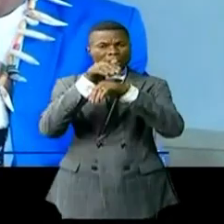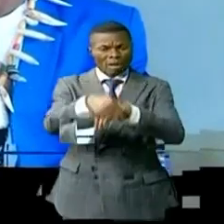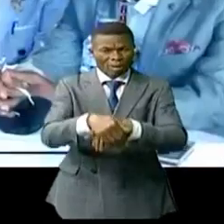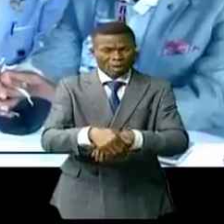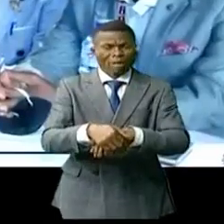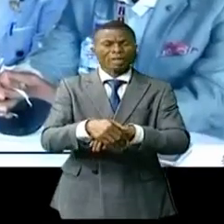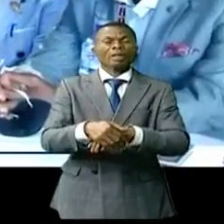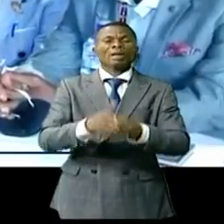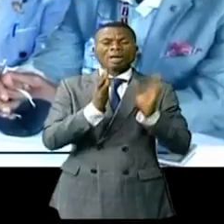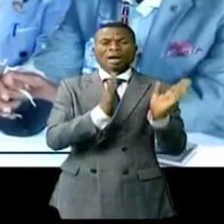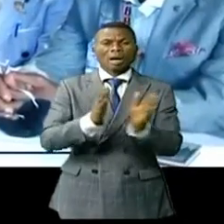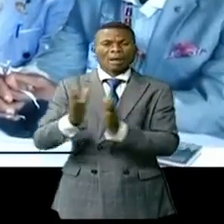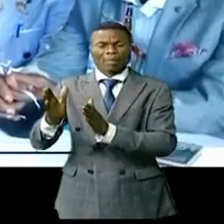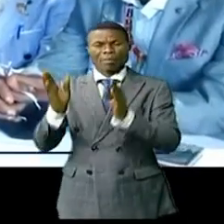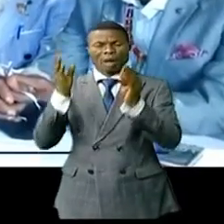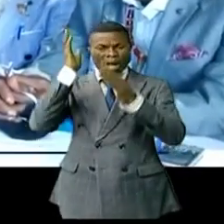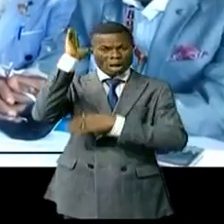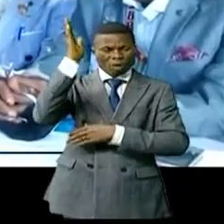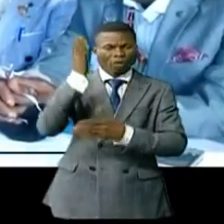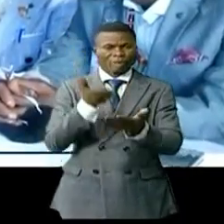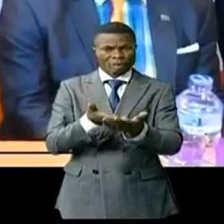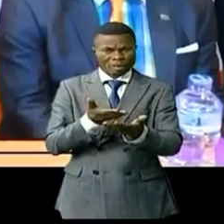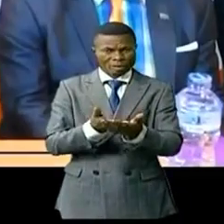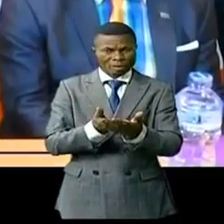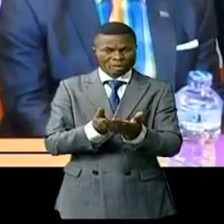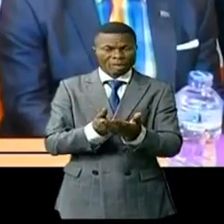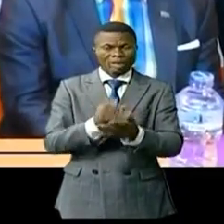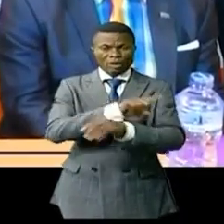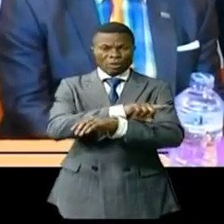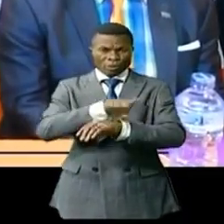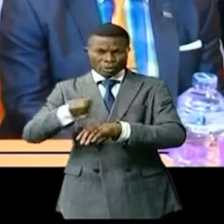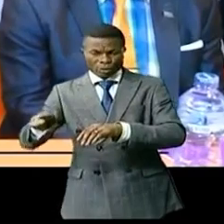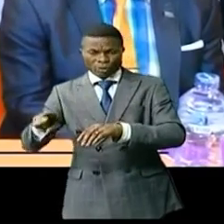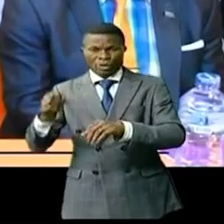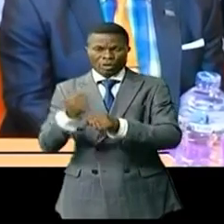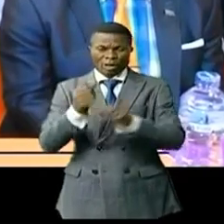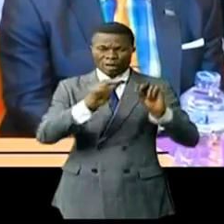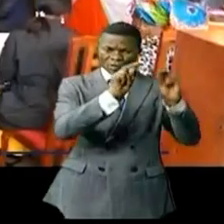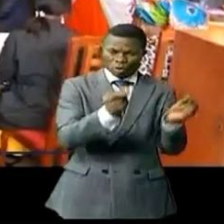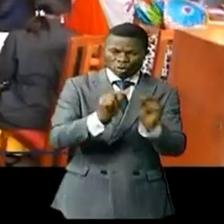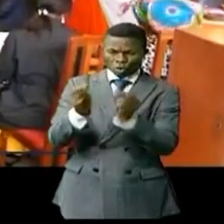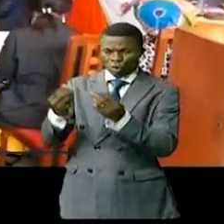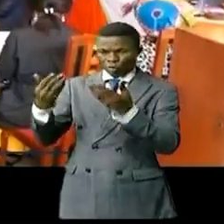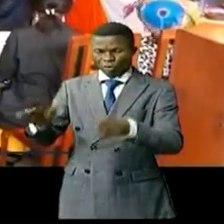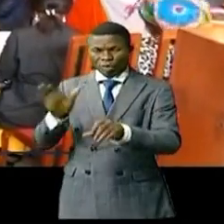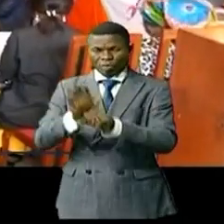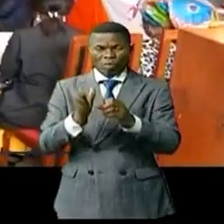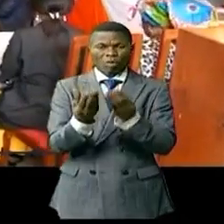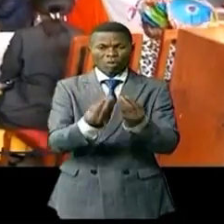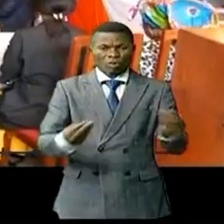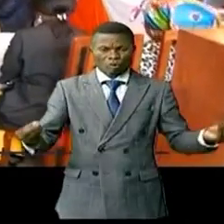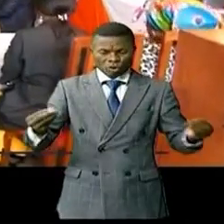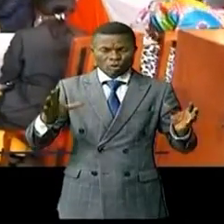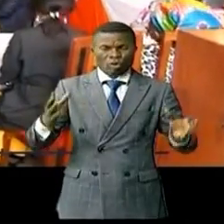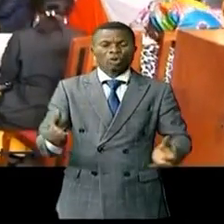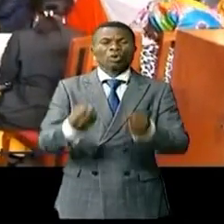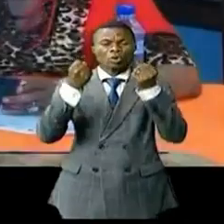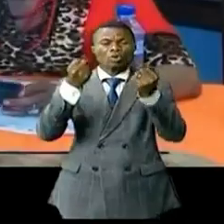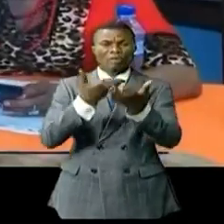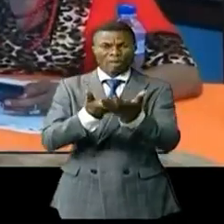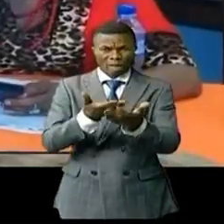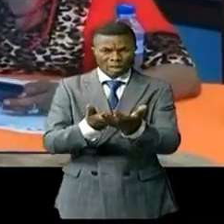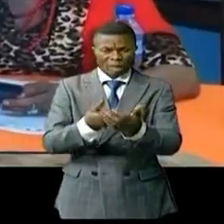en présentiel à cette conférence. Après une heure de travaux en commission, plusieurs résolutions ont été prises,